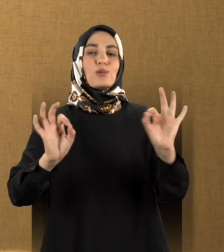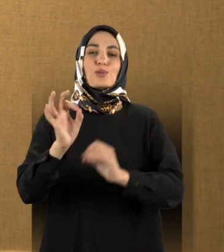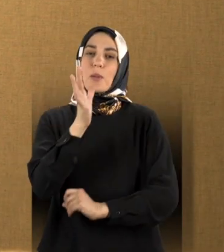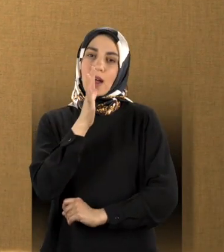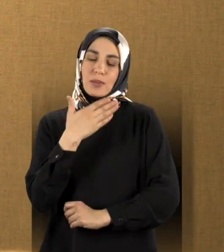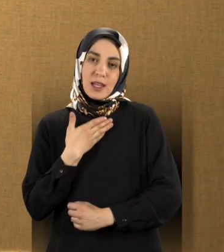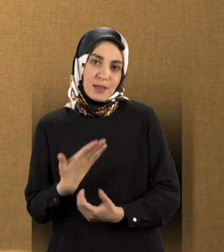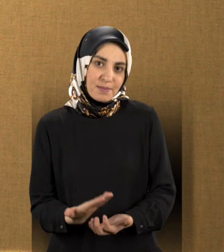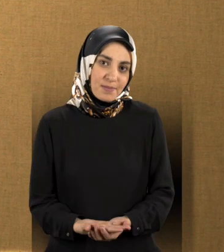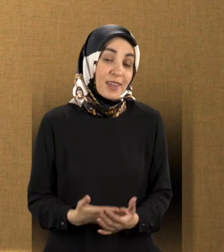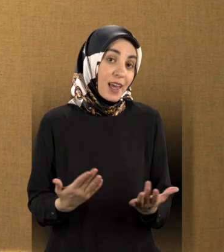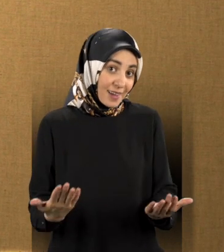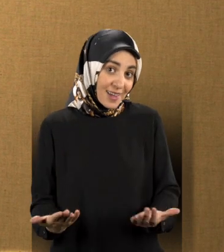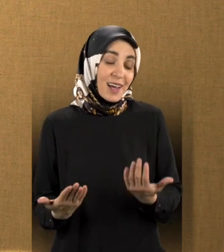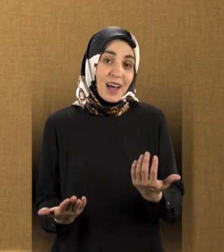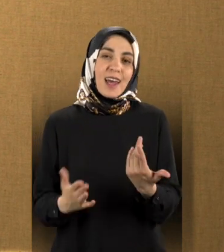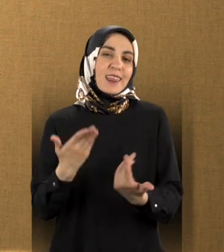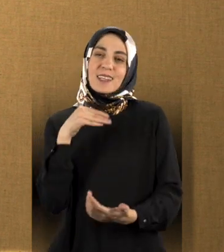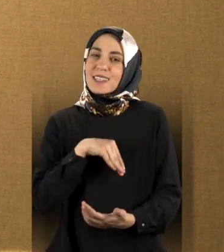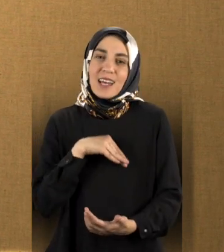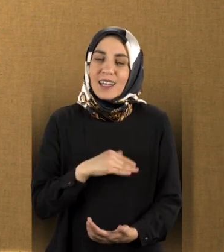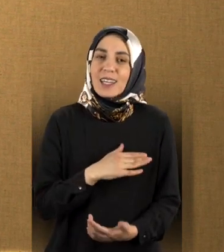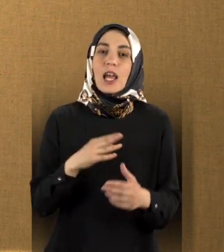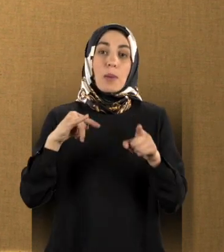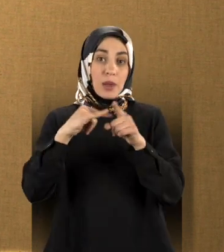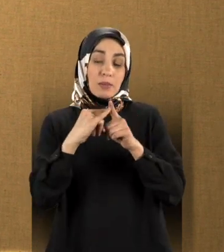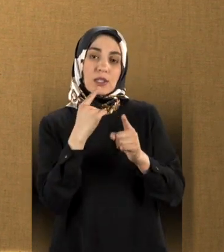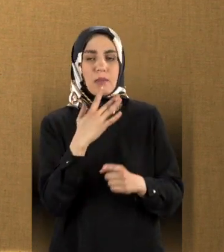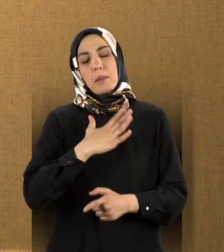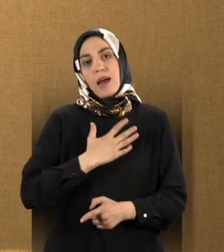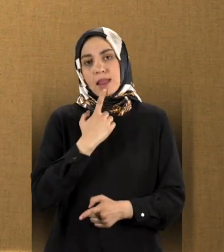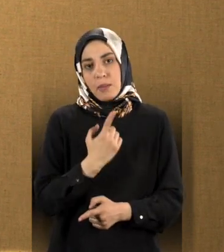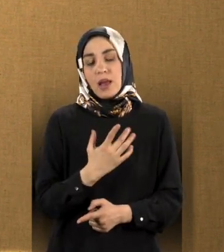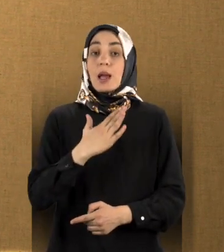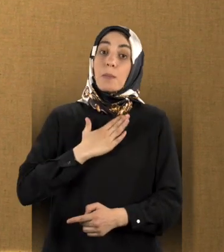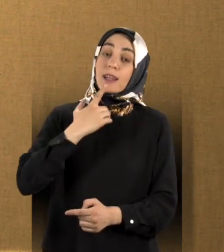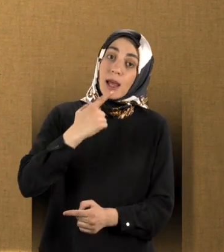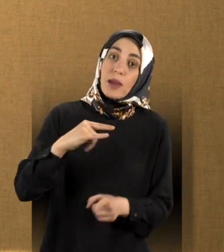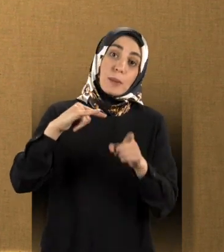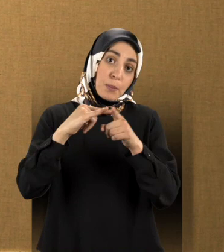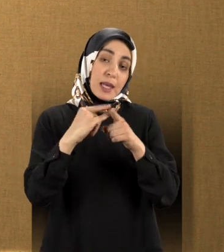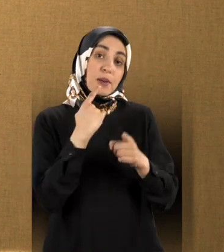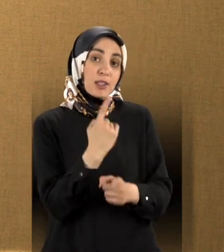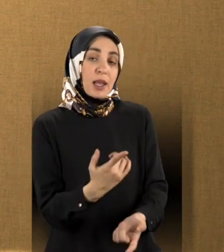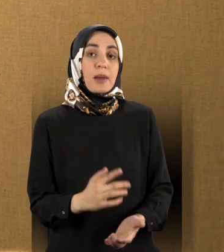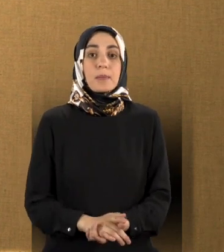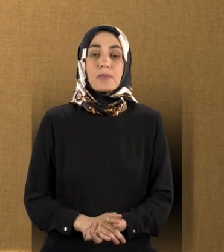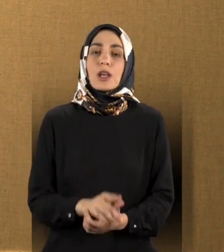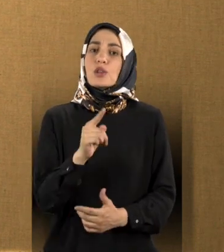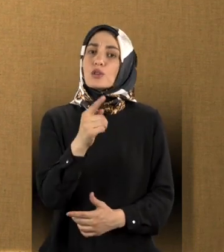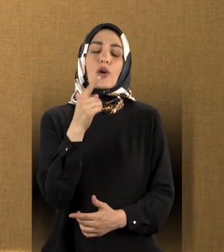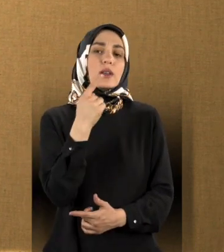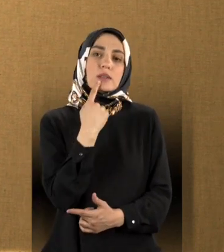Hem de nasıl Yaa ne zamandır bilmece demek ben demek ben demek